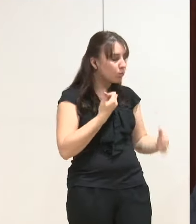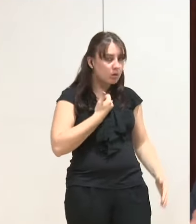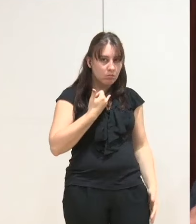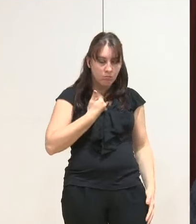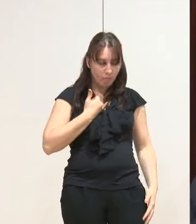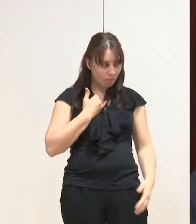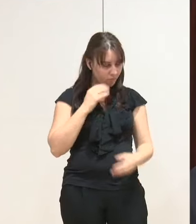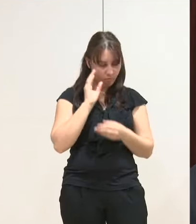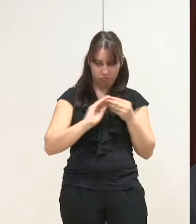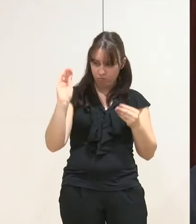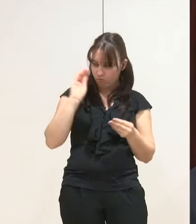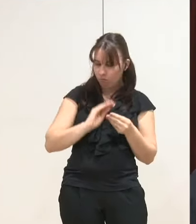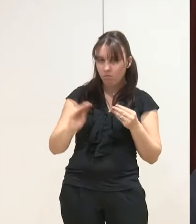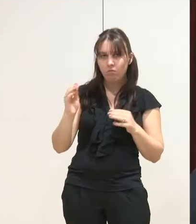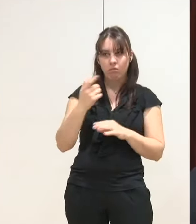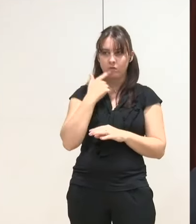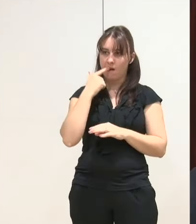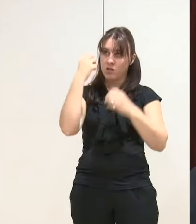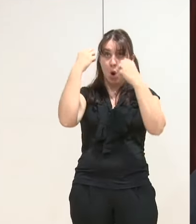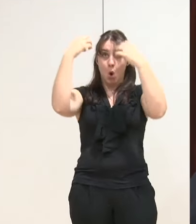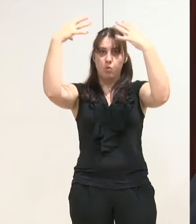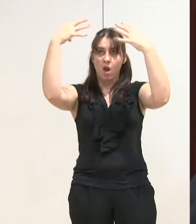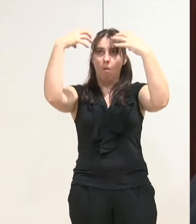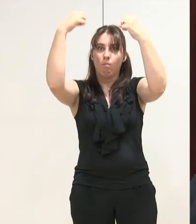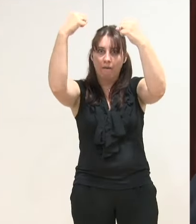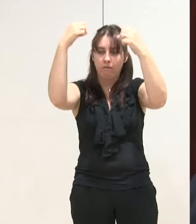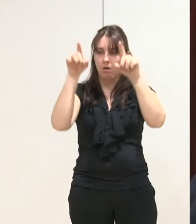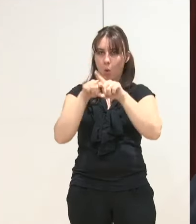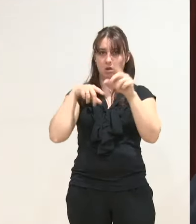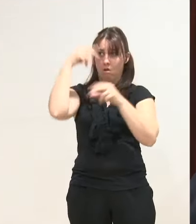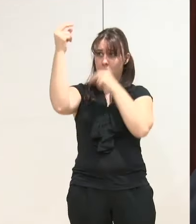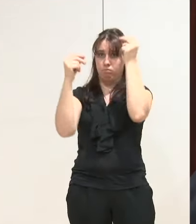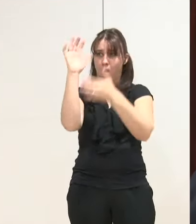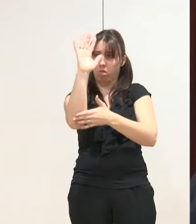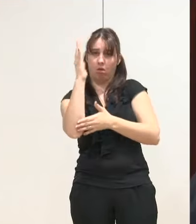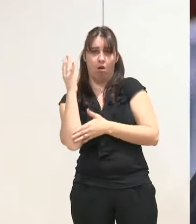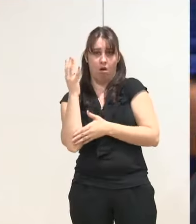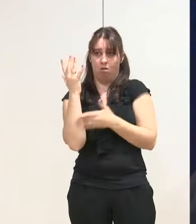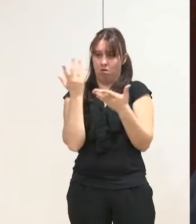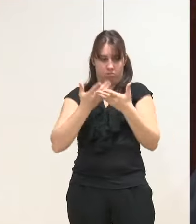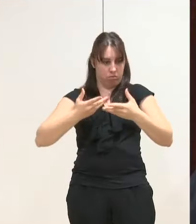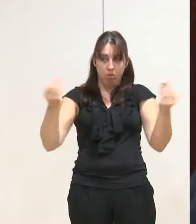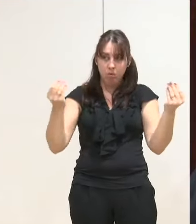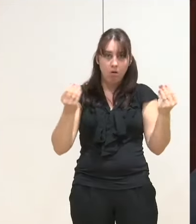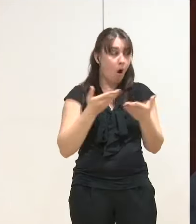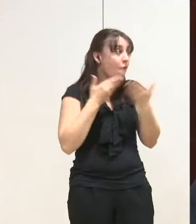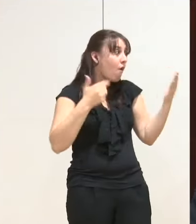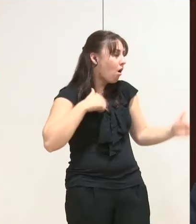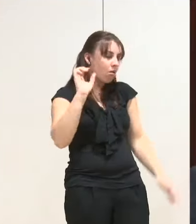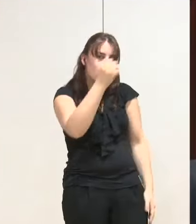fait supprime ce puis de lumière et euh cette végétalisation de l'école et je franchement je